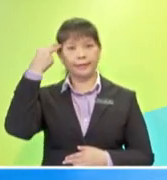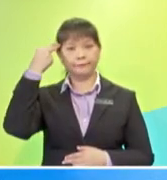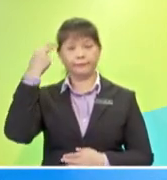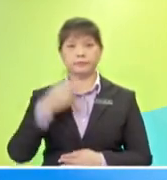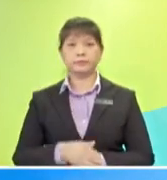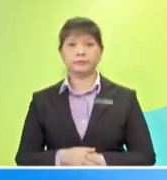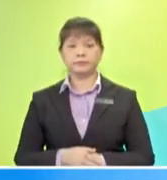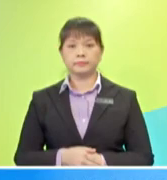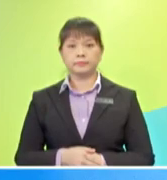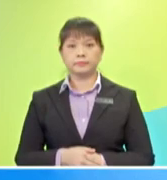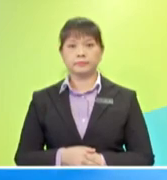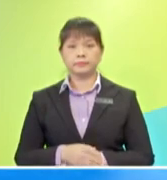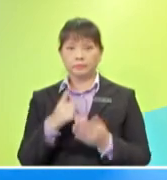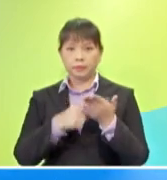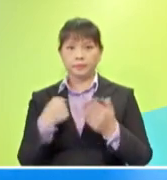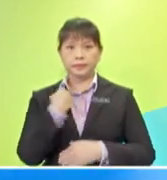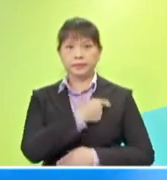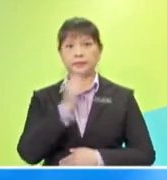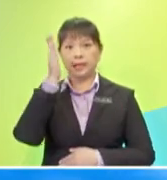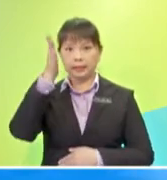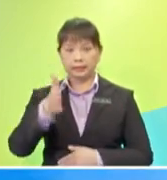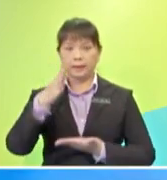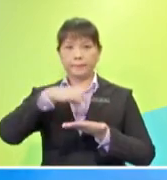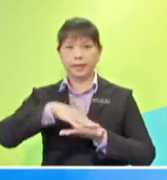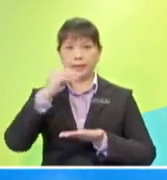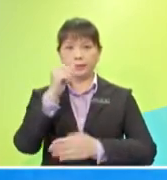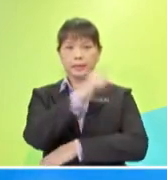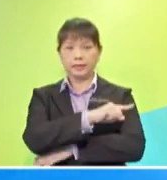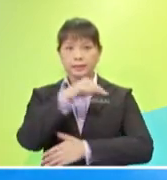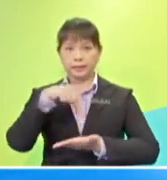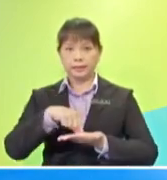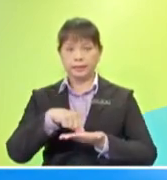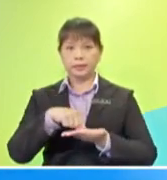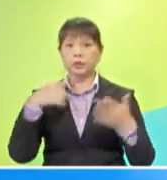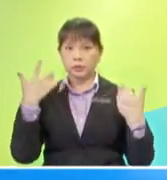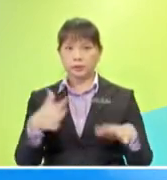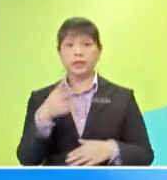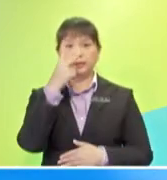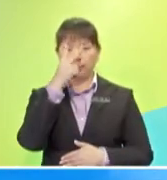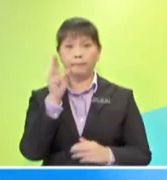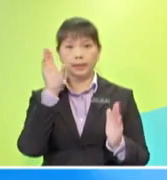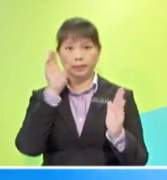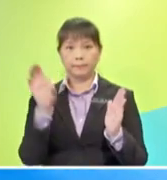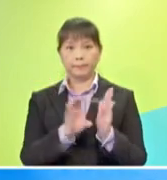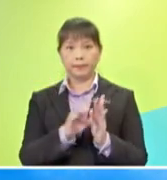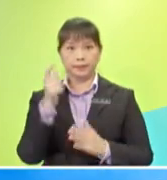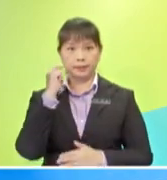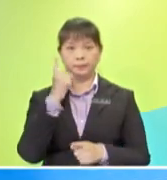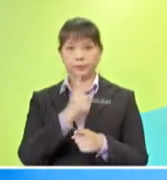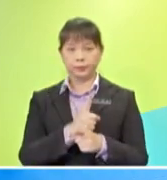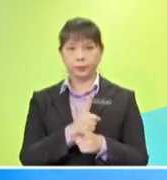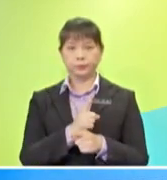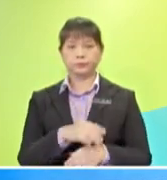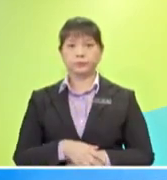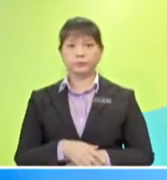tidak tahu apa yang kita belajar tadi dan nampakkan bilik daharjo dataran puyuh Apa itu semua tapi kita